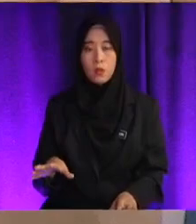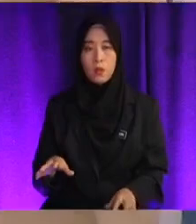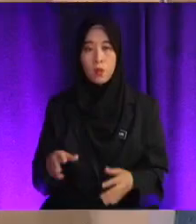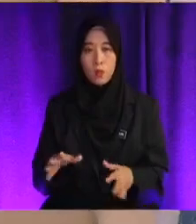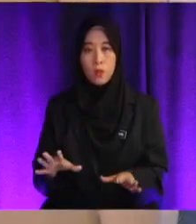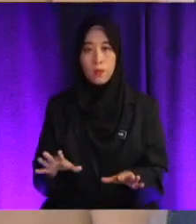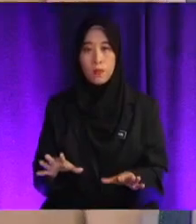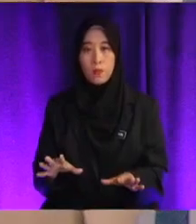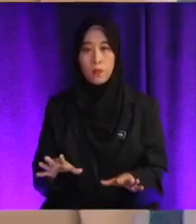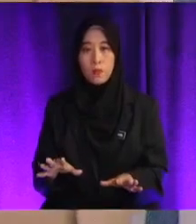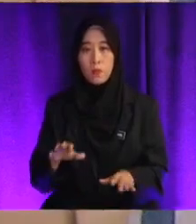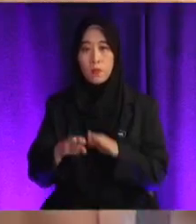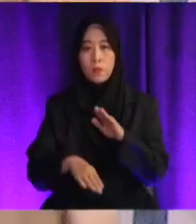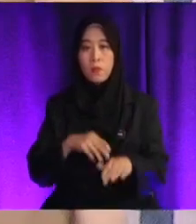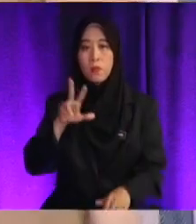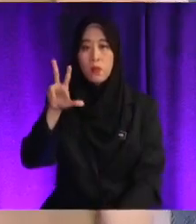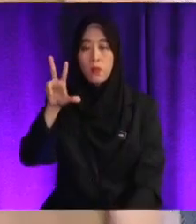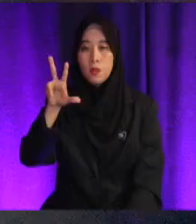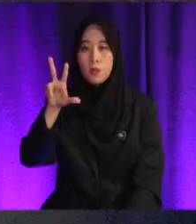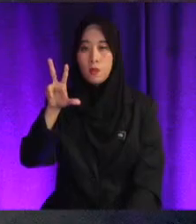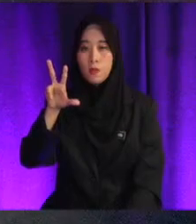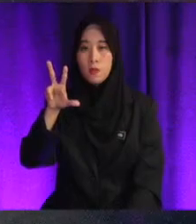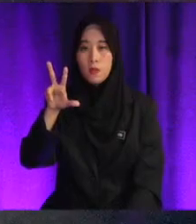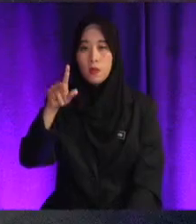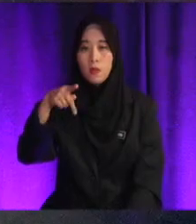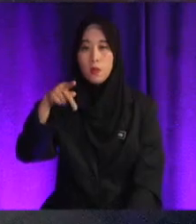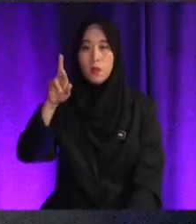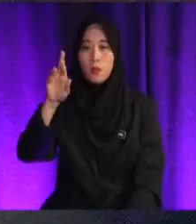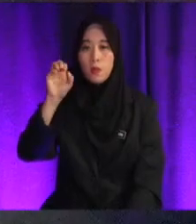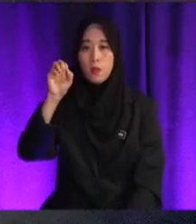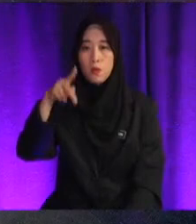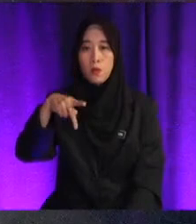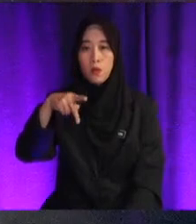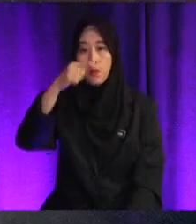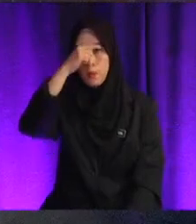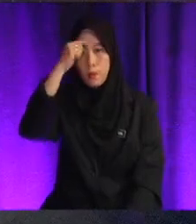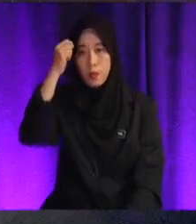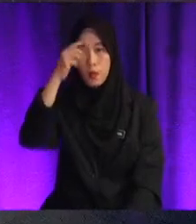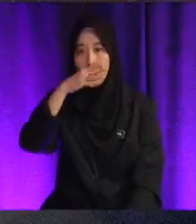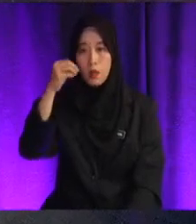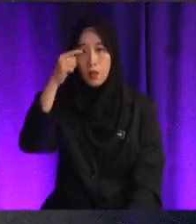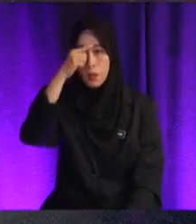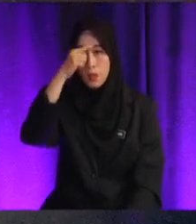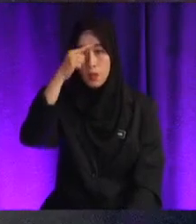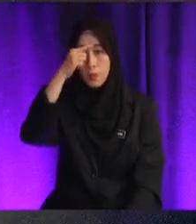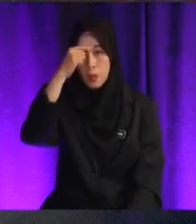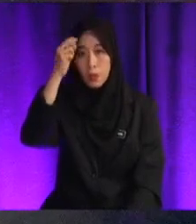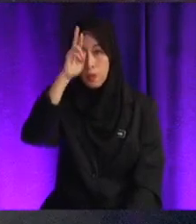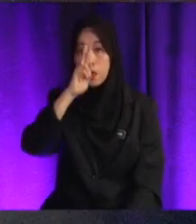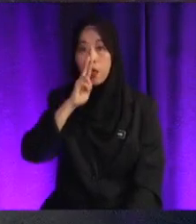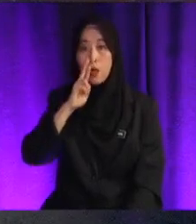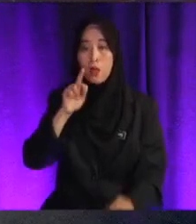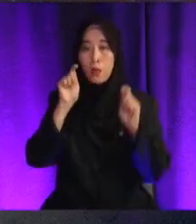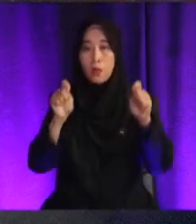siap. Okey, dah siap. Langkah ketiga saya tahu cikgu. Apa? Yang mana prop merah dan juga prop hitam dia kena bersentuhan untuk kita nak uji dia punya